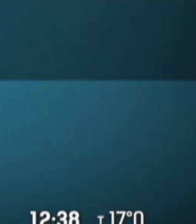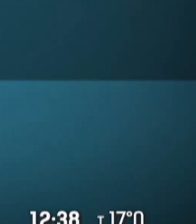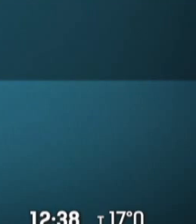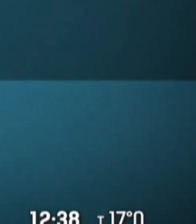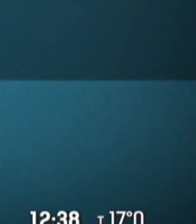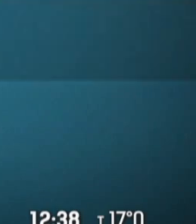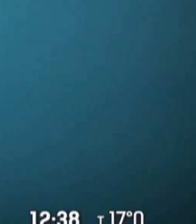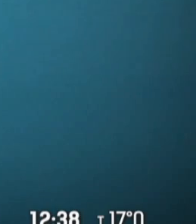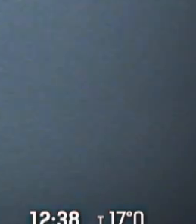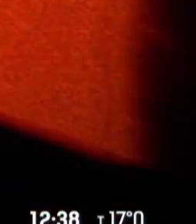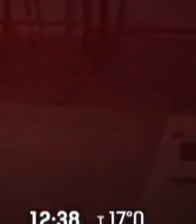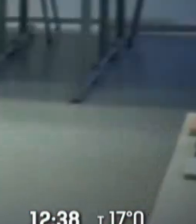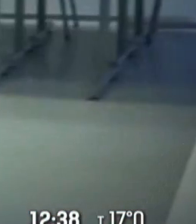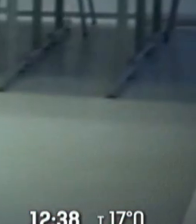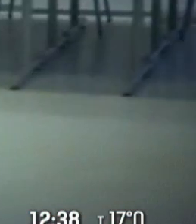einen sehr wichtigen Punkt.